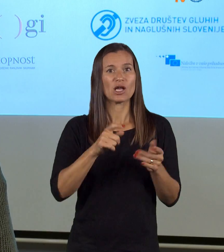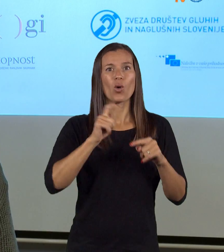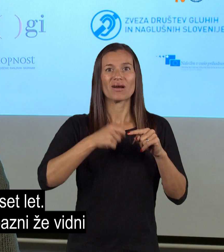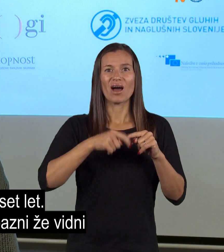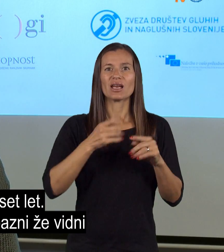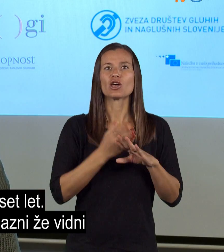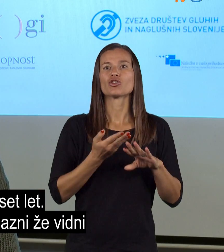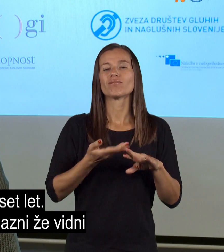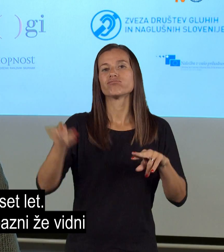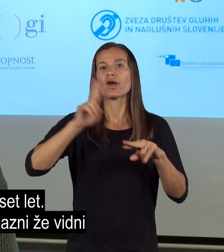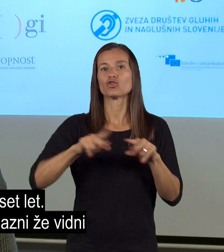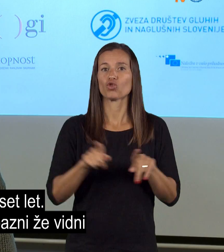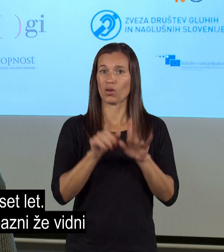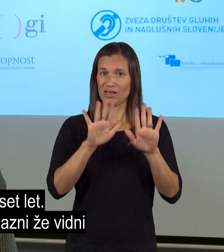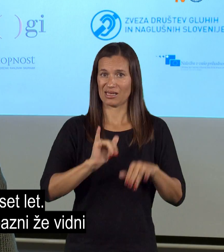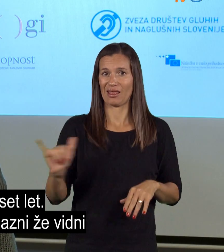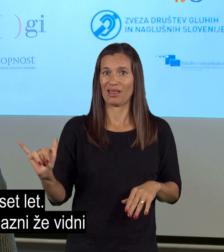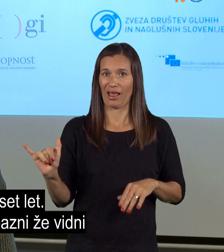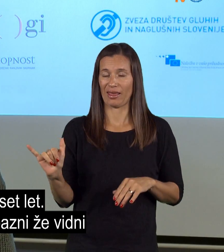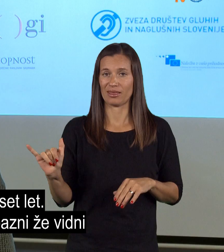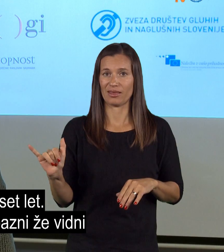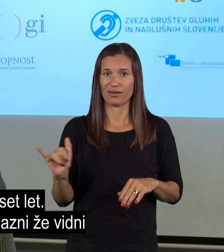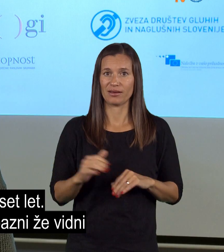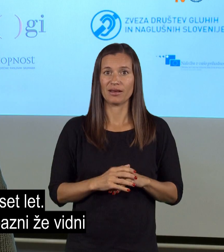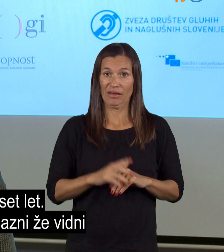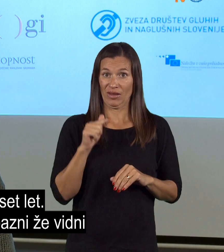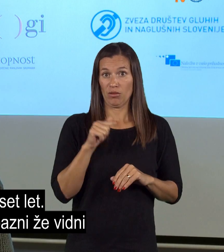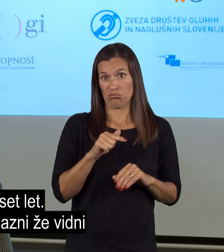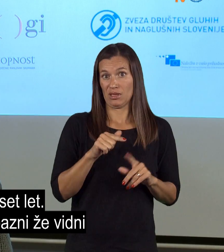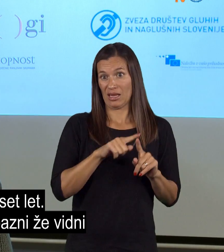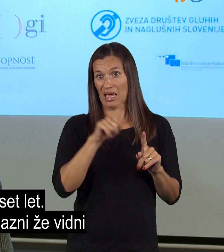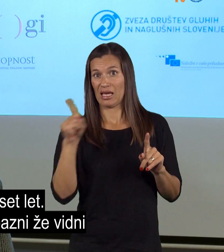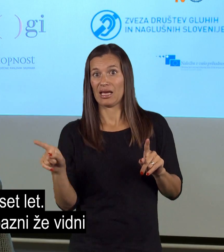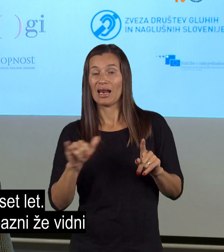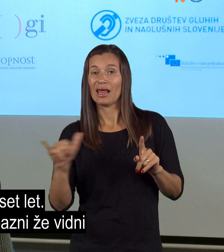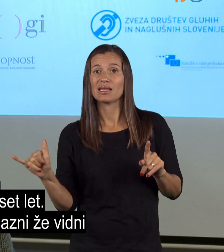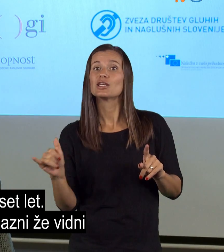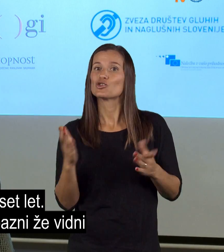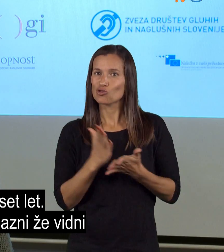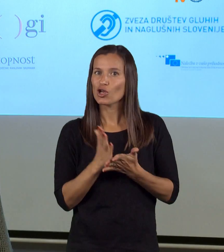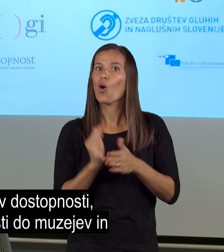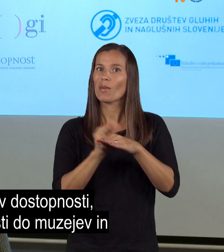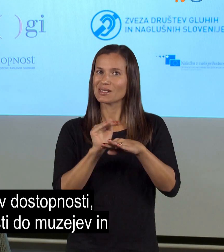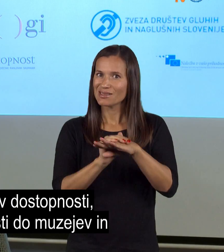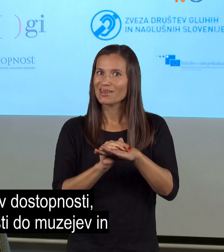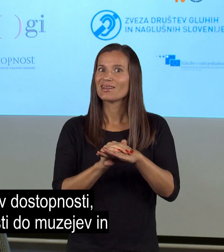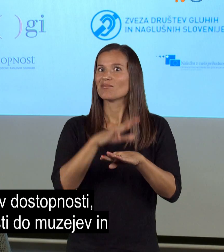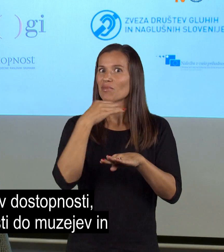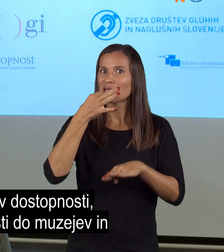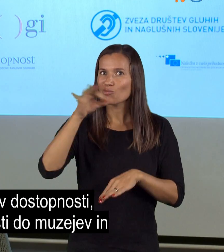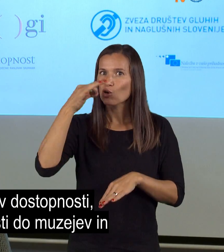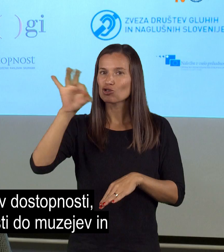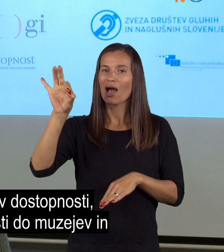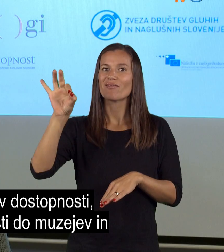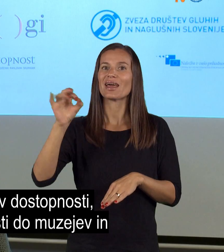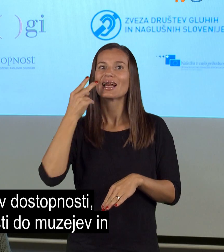ukvarja že več kot 10 let in v teh letih so bili opazni že vidni napredki, vidne